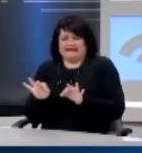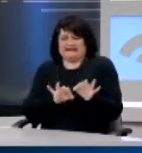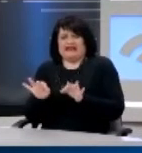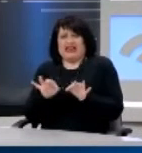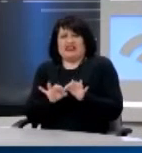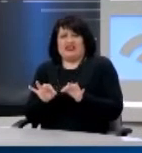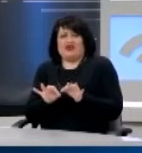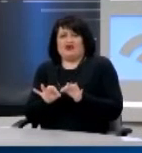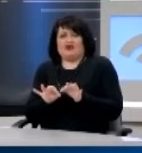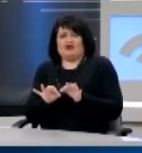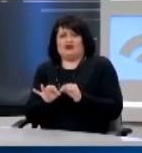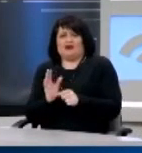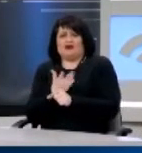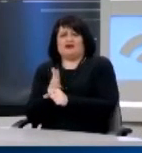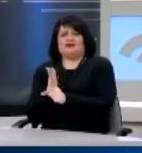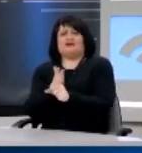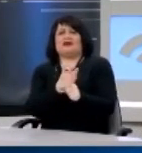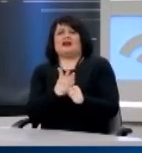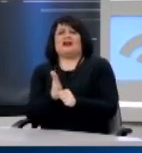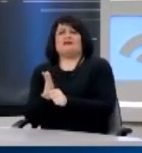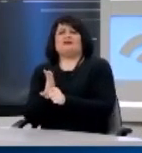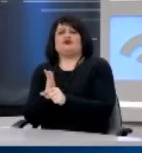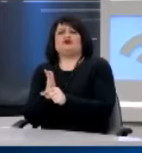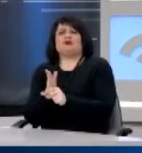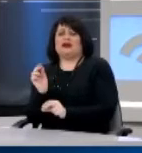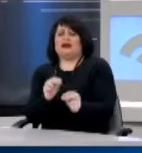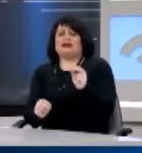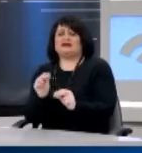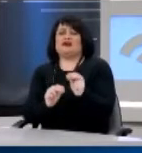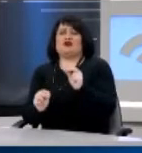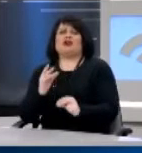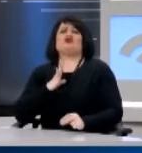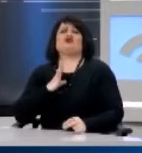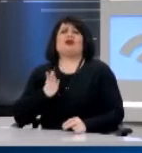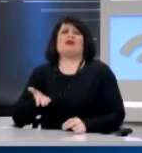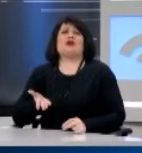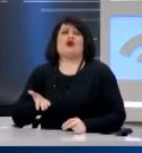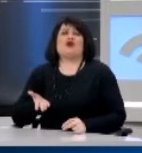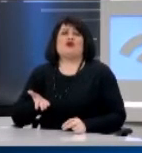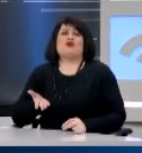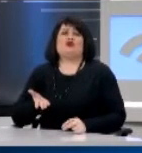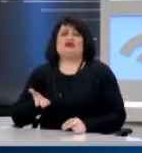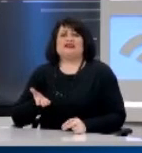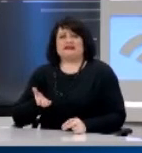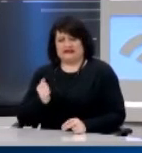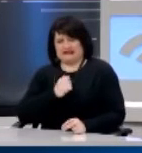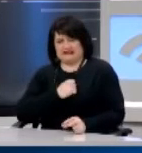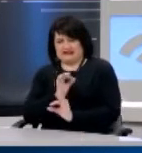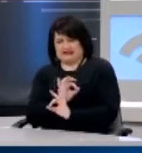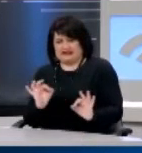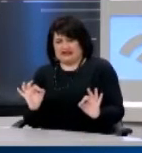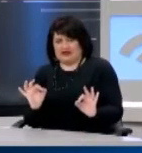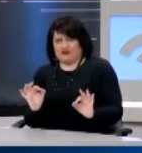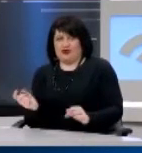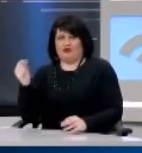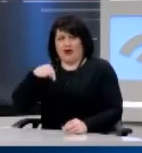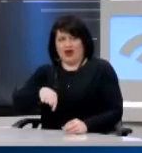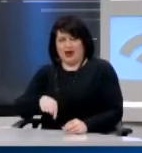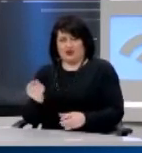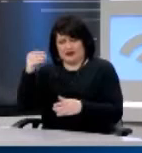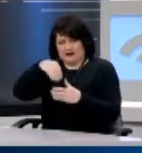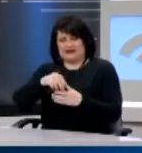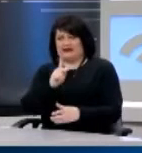θεωρώντας απριόρι ότι αυτοί οι άνθρωποι που μπαίνουν και εντάσσονται στην ελληνική κοινωνία, σαν τον Αντιτοκούμπο δηλαδή, δεν πρόκειται να σας ψηφίσουν. Δεν